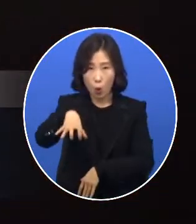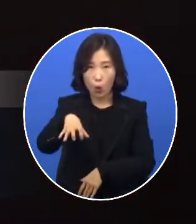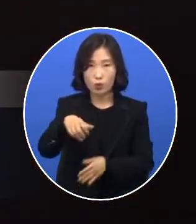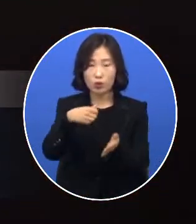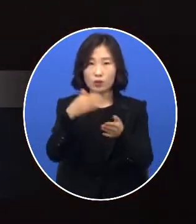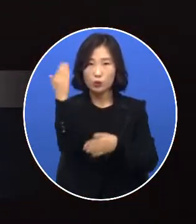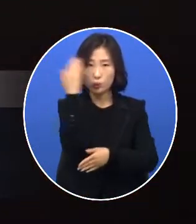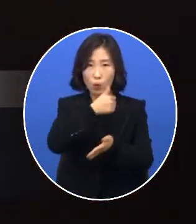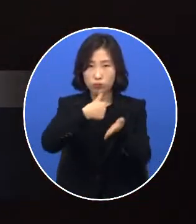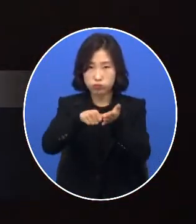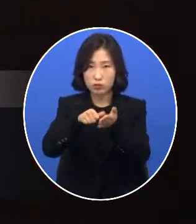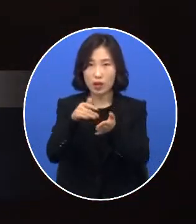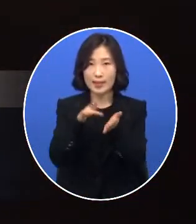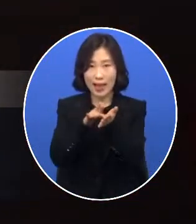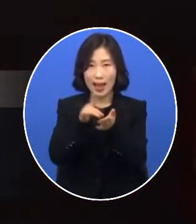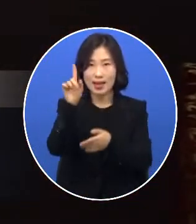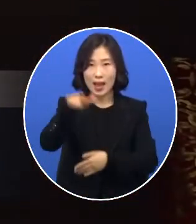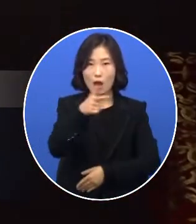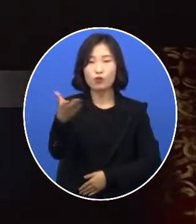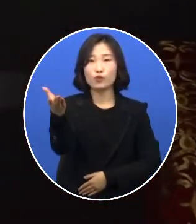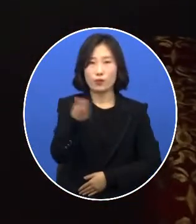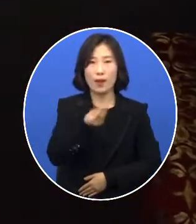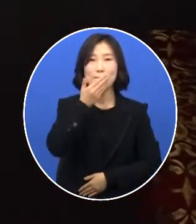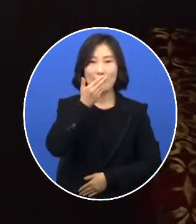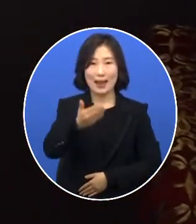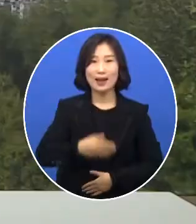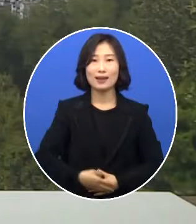1일 이내로 대여해주고 있습니다.